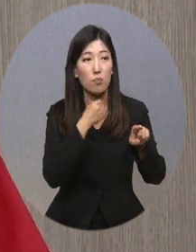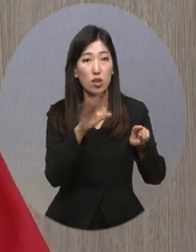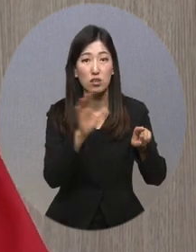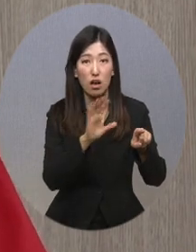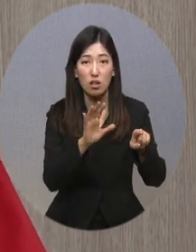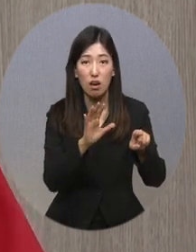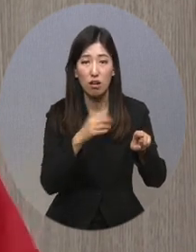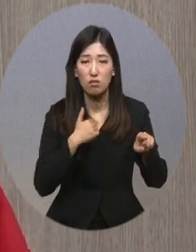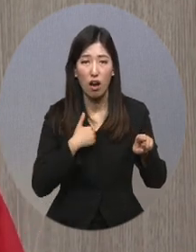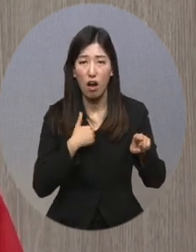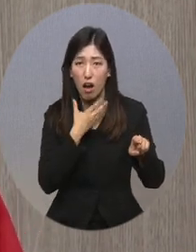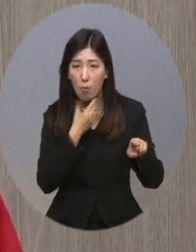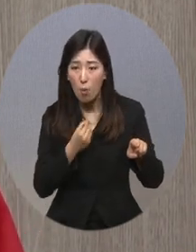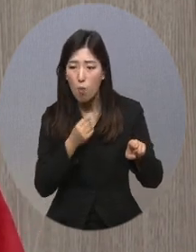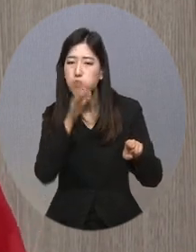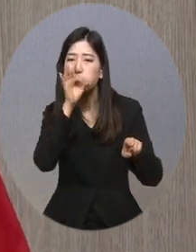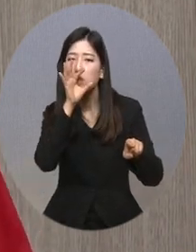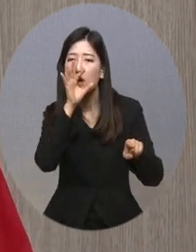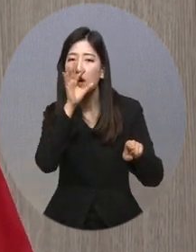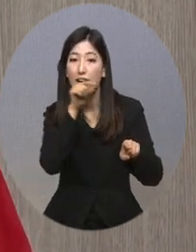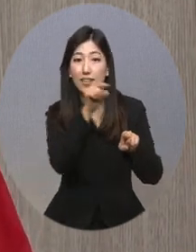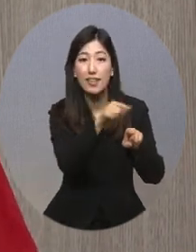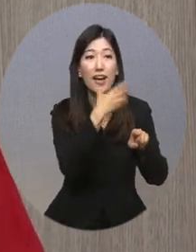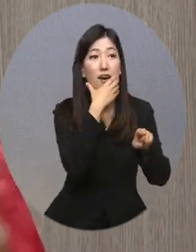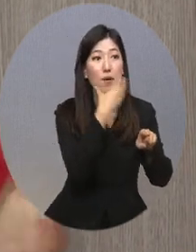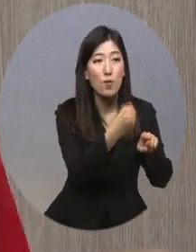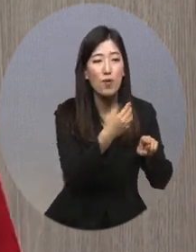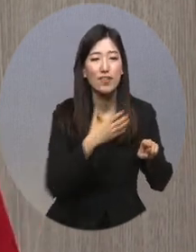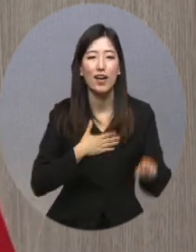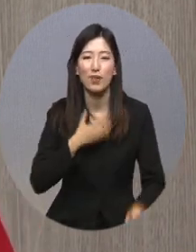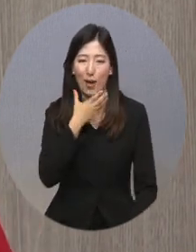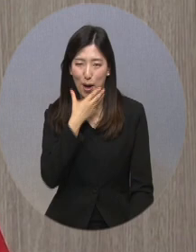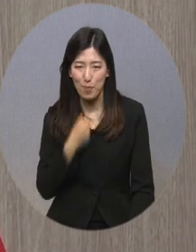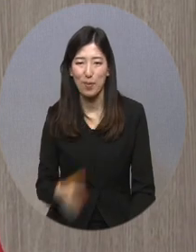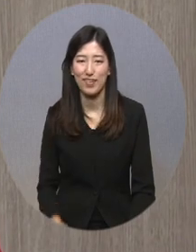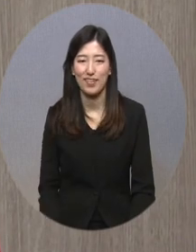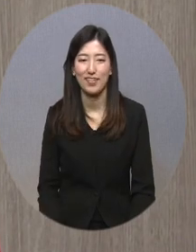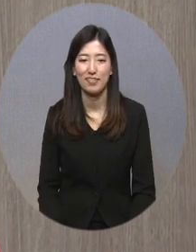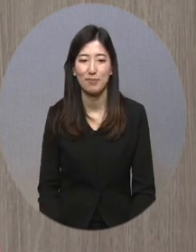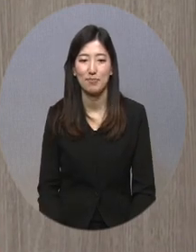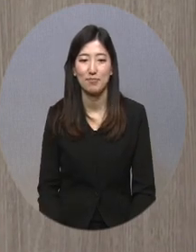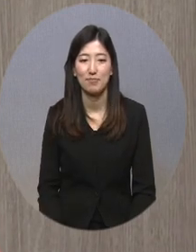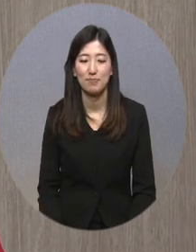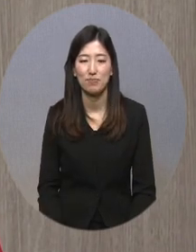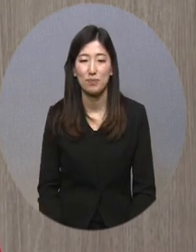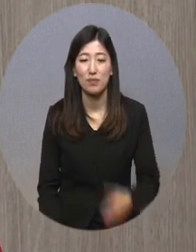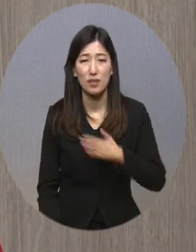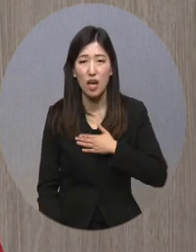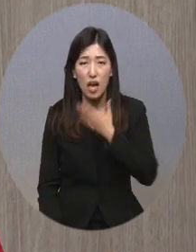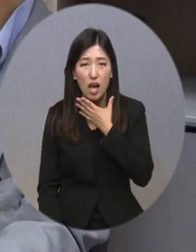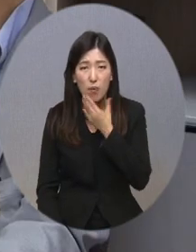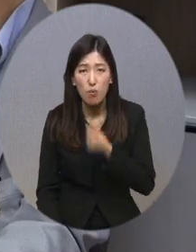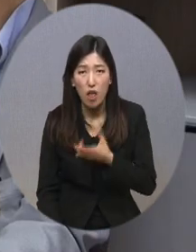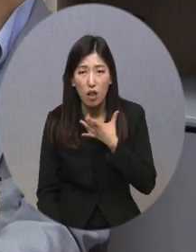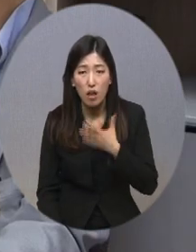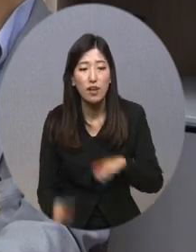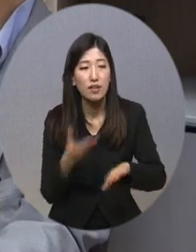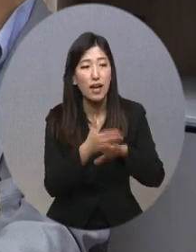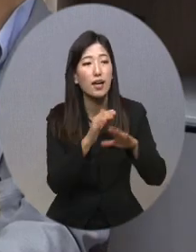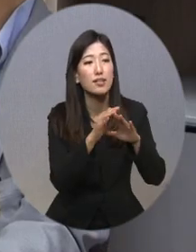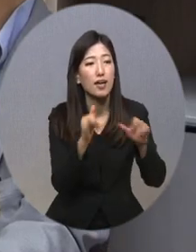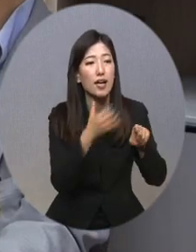거울과 같다고. 그래서 내가 안 행복하면 주변 사람들을 행복하게 해주면 본인은 저절로 행복해져요. 그게